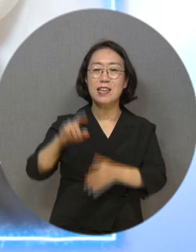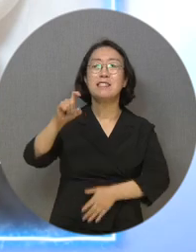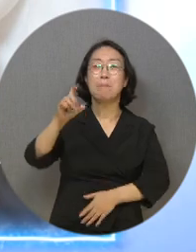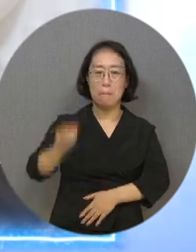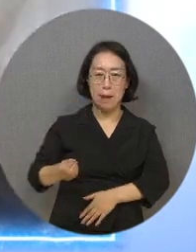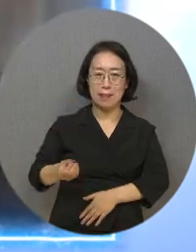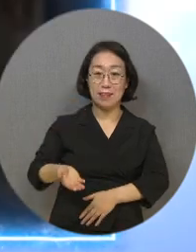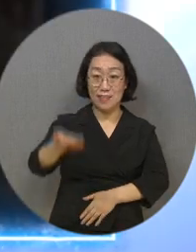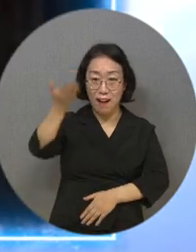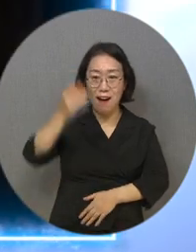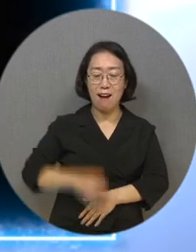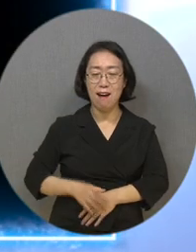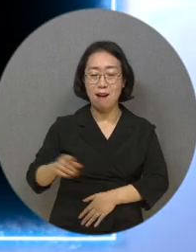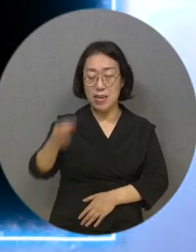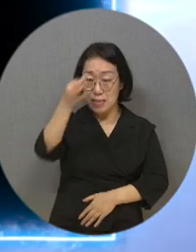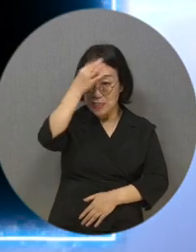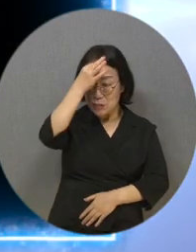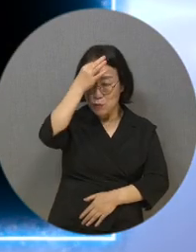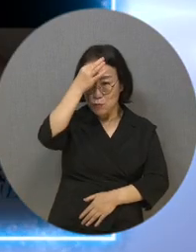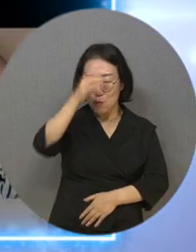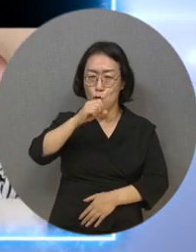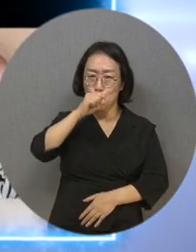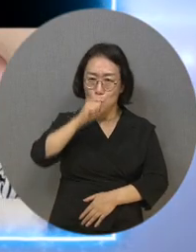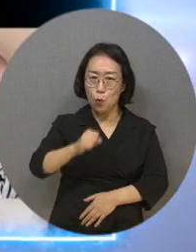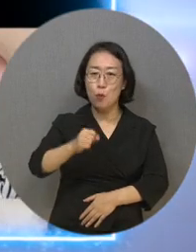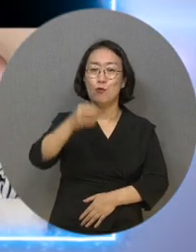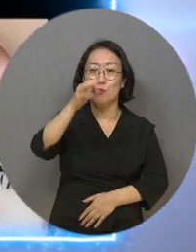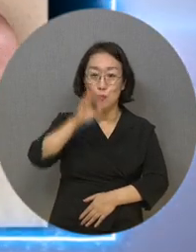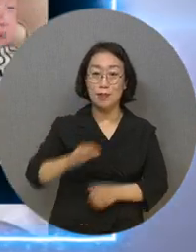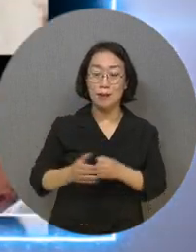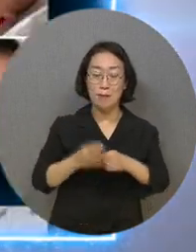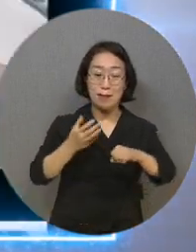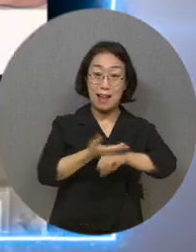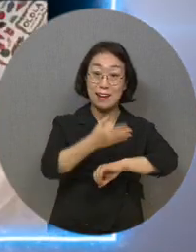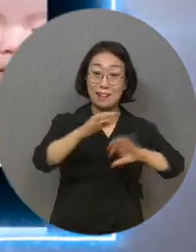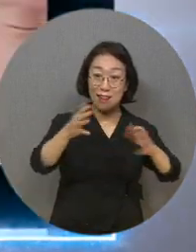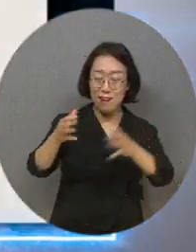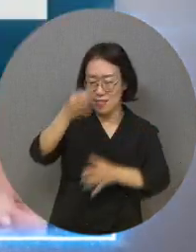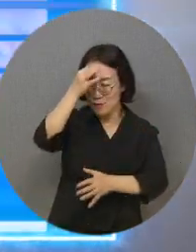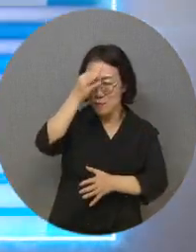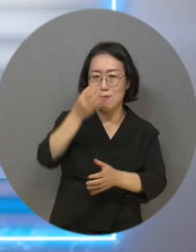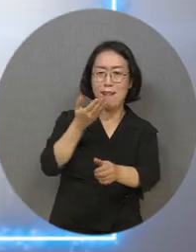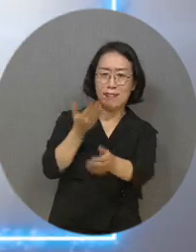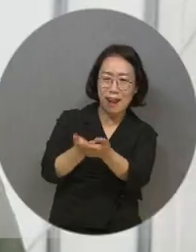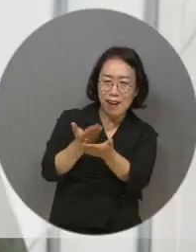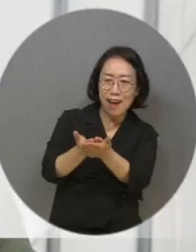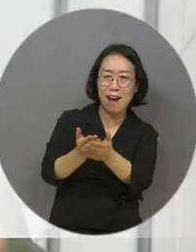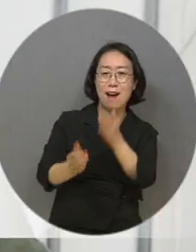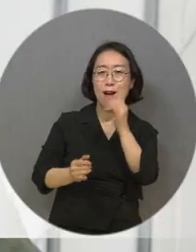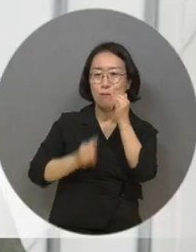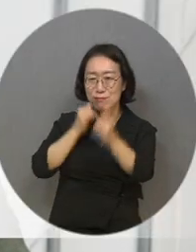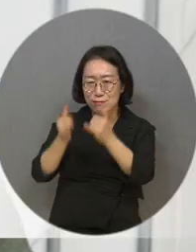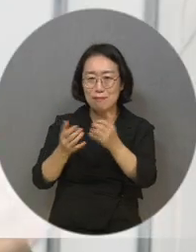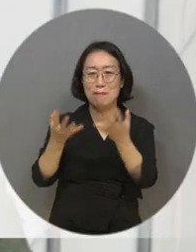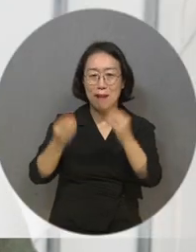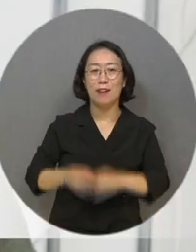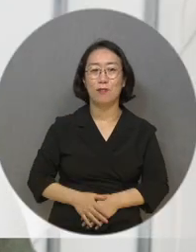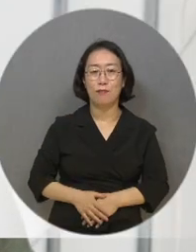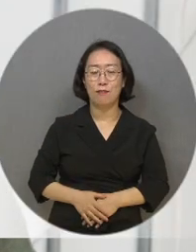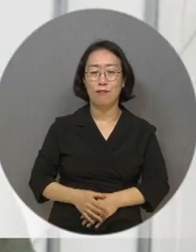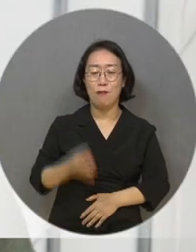베이비 페이스는 그 기술 가치를 인정받으며 해외 시장의 러브콜이 쇄도하고 있습니다. 기존에 있던 거